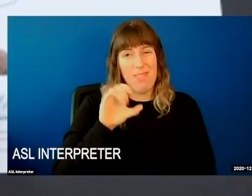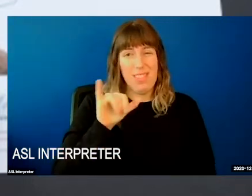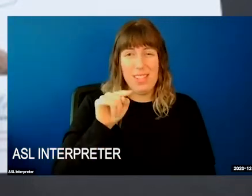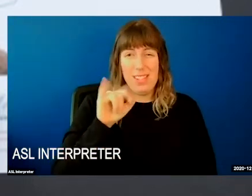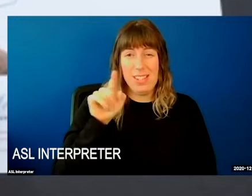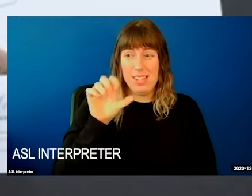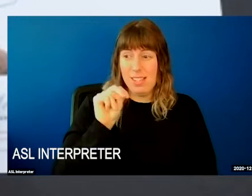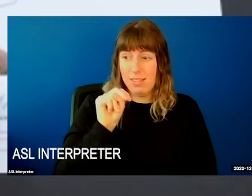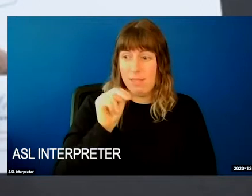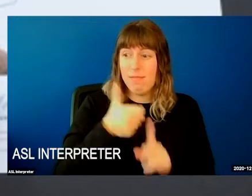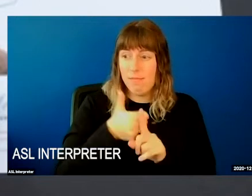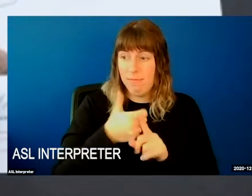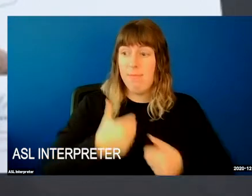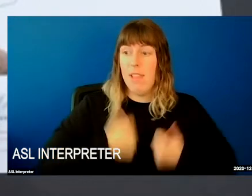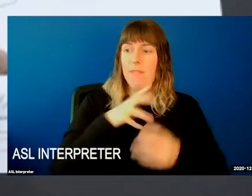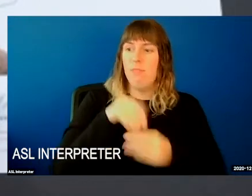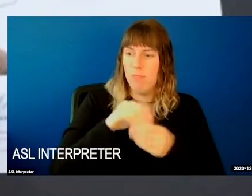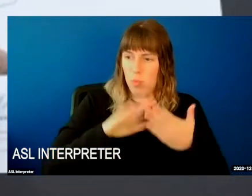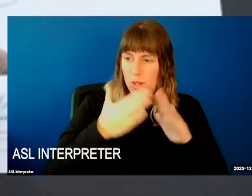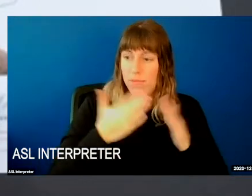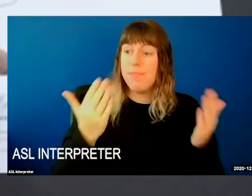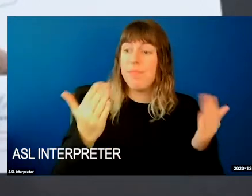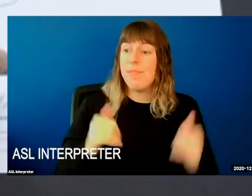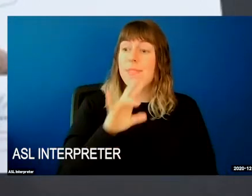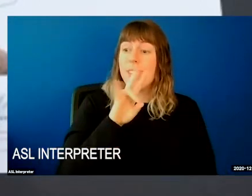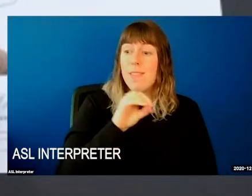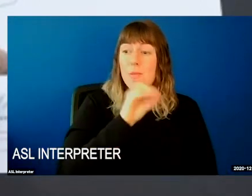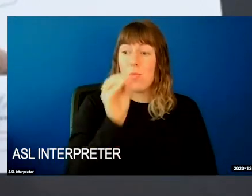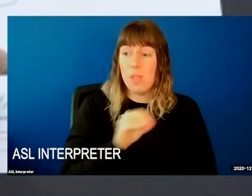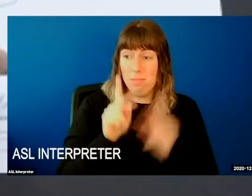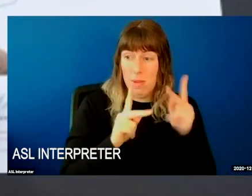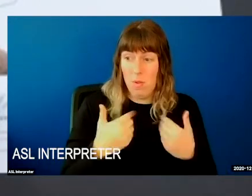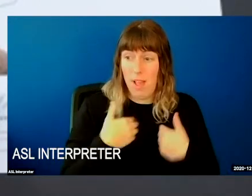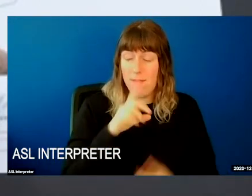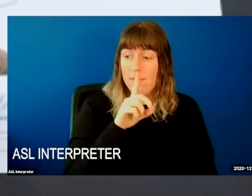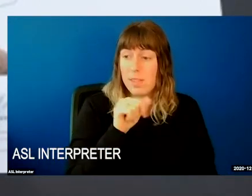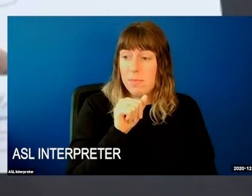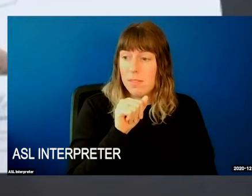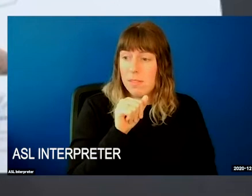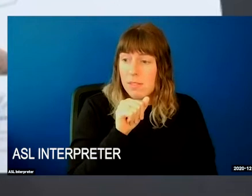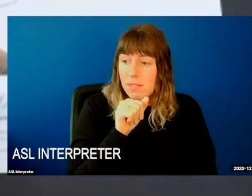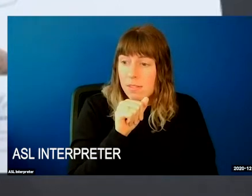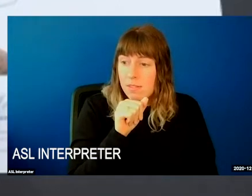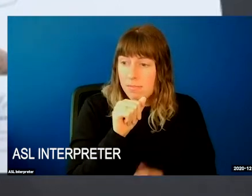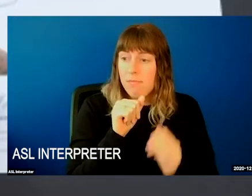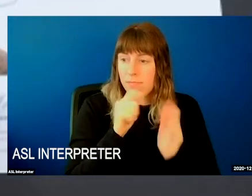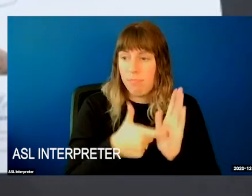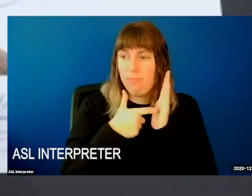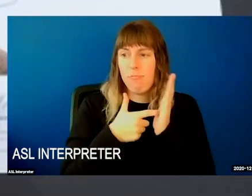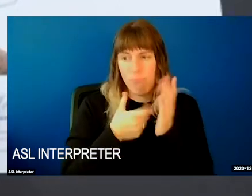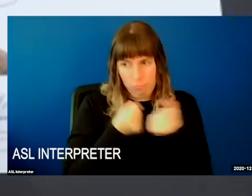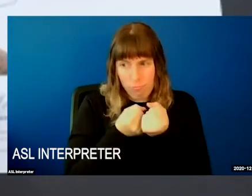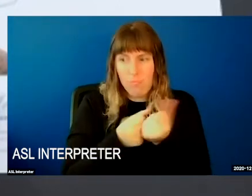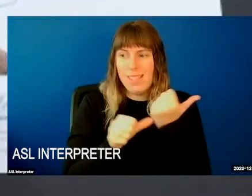comme je disais, les vrais citoyens vivent dans la communauté. Et il y a environ 70% des personnes qui ont un